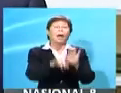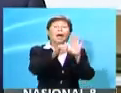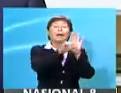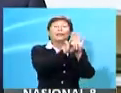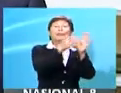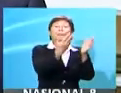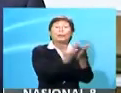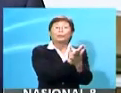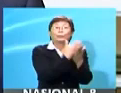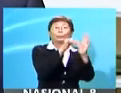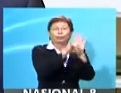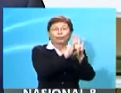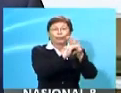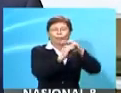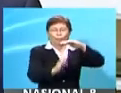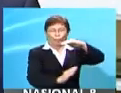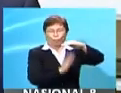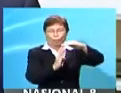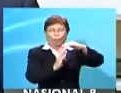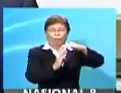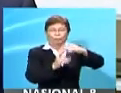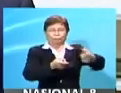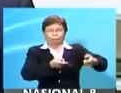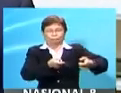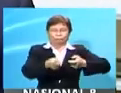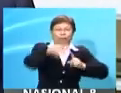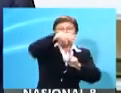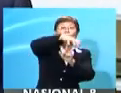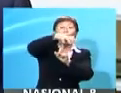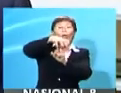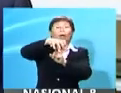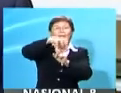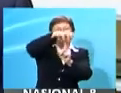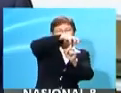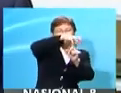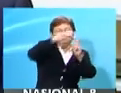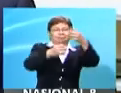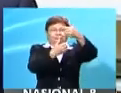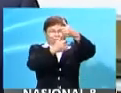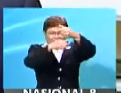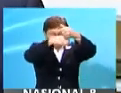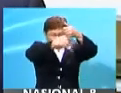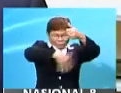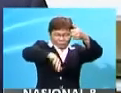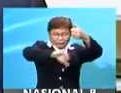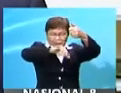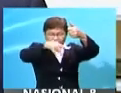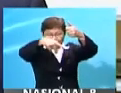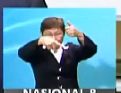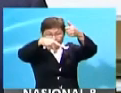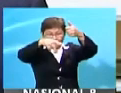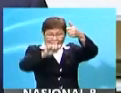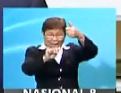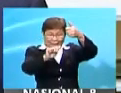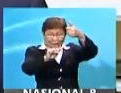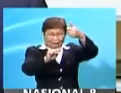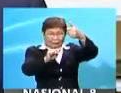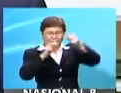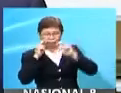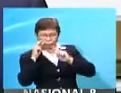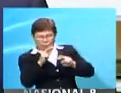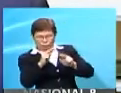baru di bawah naungan JPM ini akan memperlihatkan kesirusan